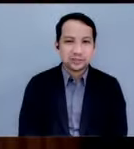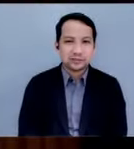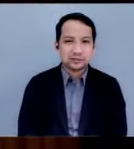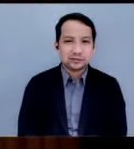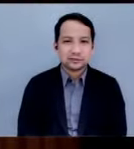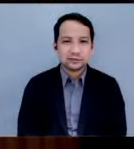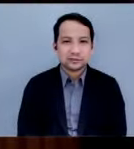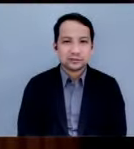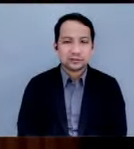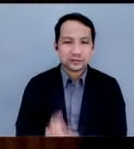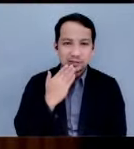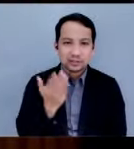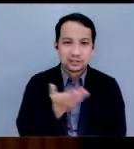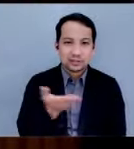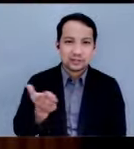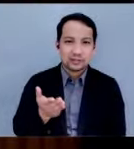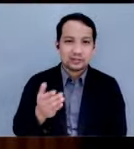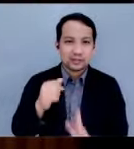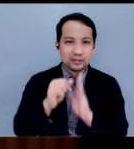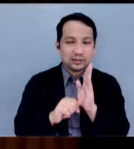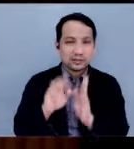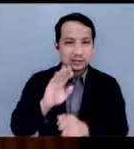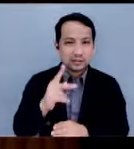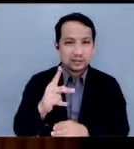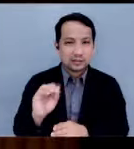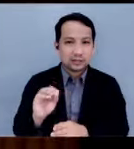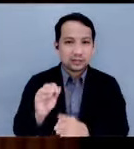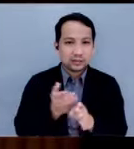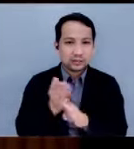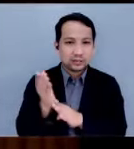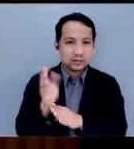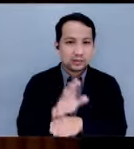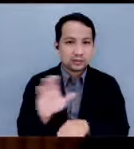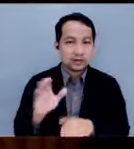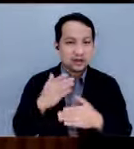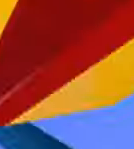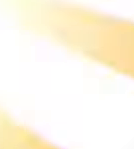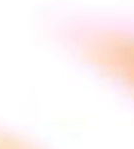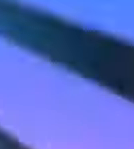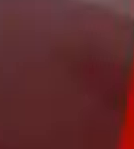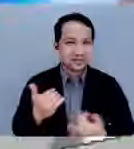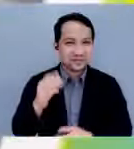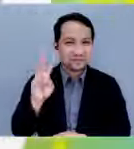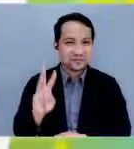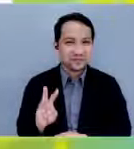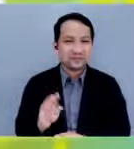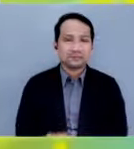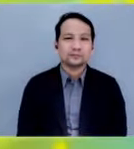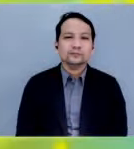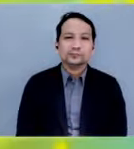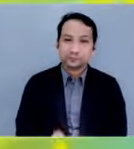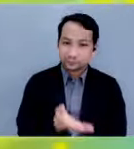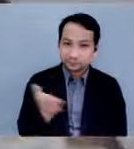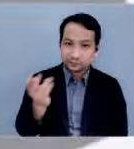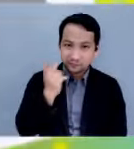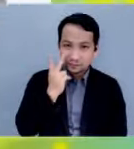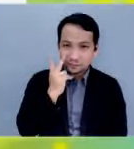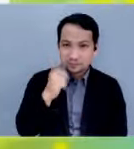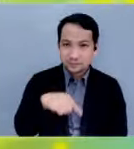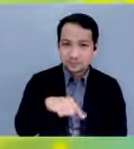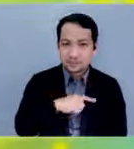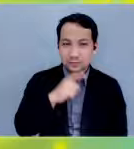Maraming salamat po, Attorney Buko. Ngayon naman po, dere-derecho lang ang happiness ngayong Miyerkules. Kaya naman, tingnan na nga natin ang